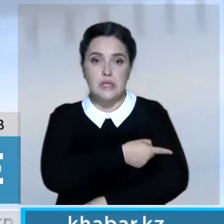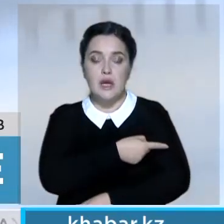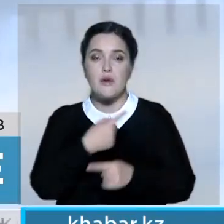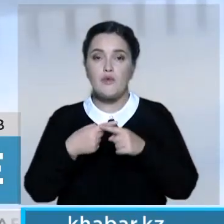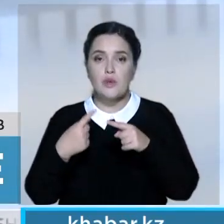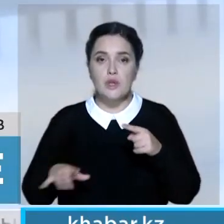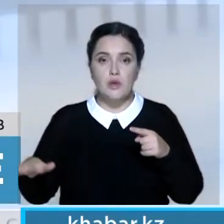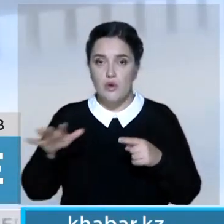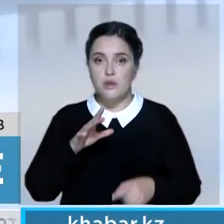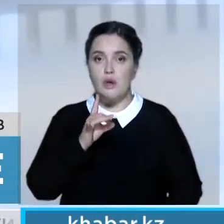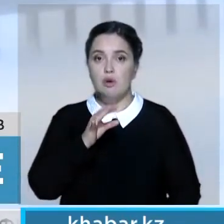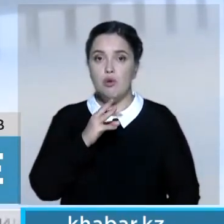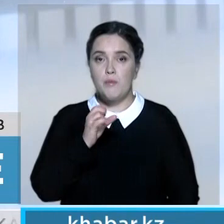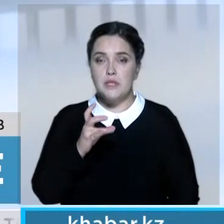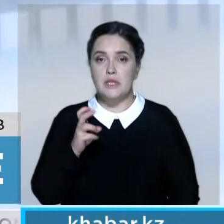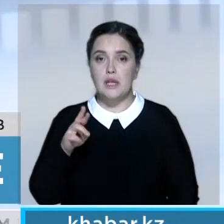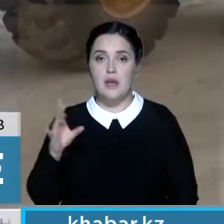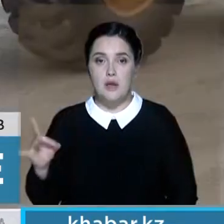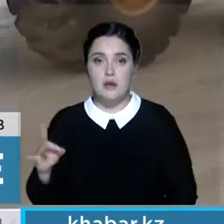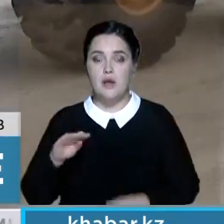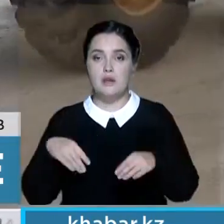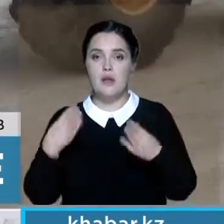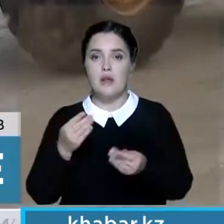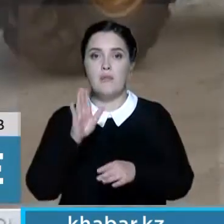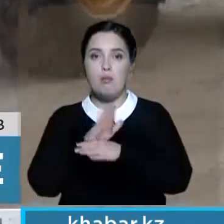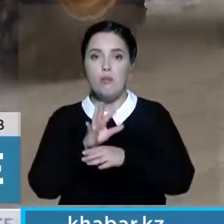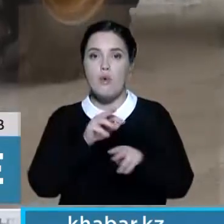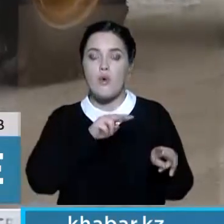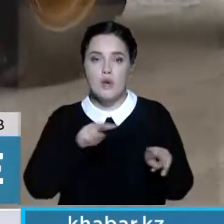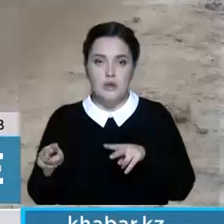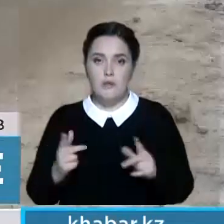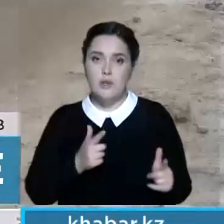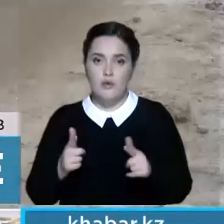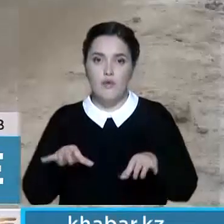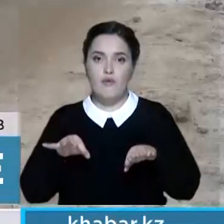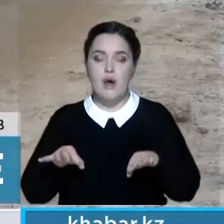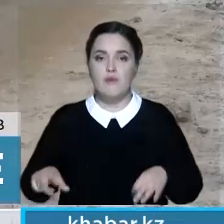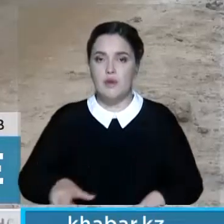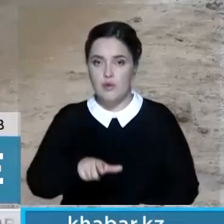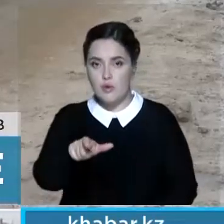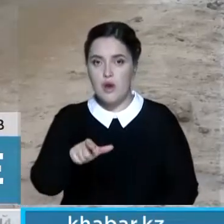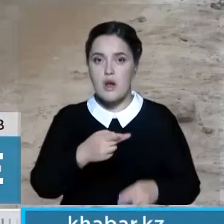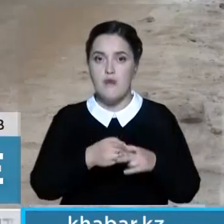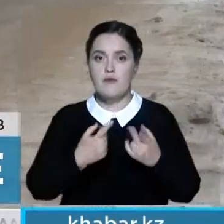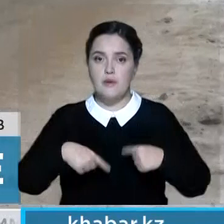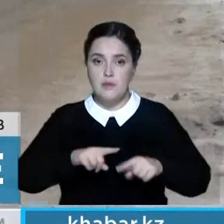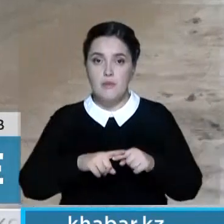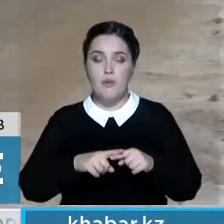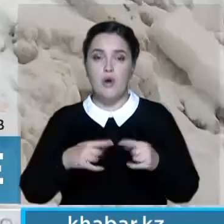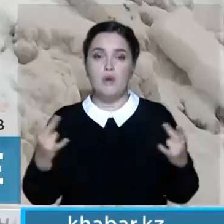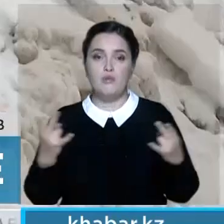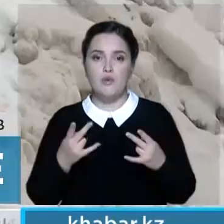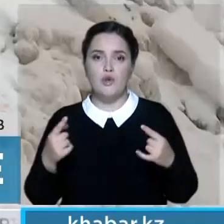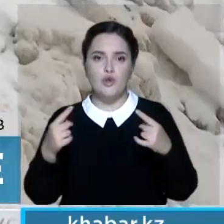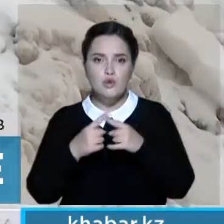усилена и в других регионах. Роман Скляр дал ряд поручений по контролю за подготовкой автодорог. Отраслевым ведомствам